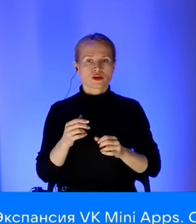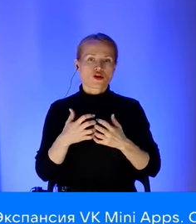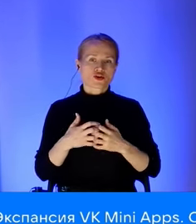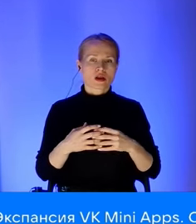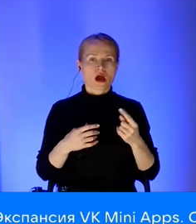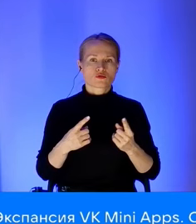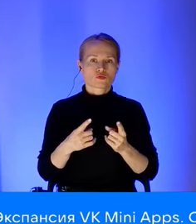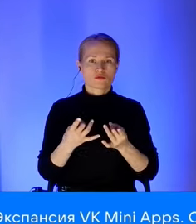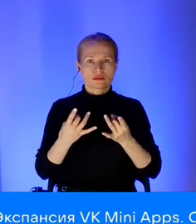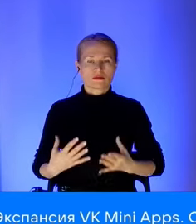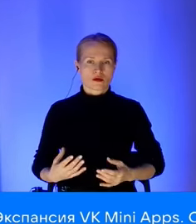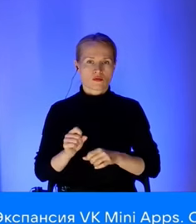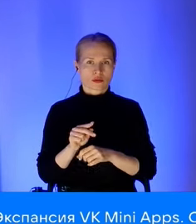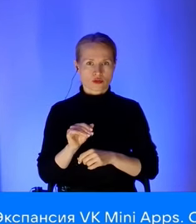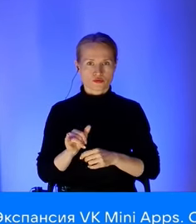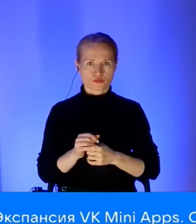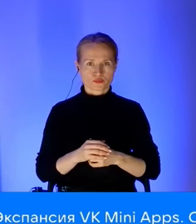одну утилитарную задачу.